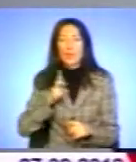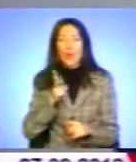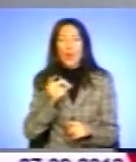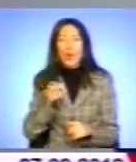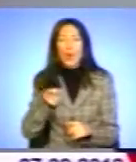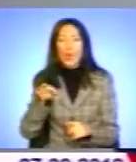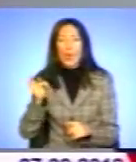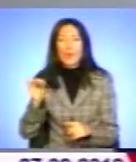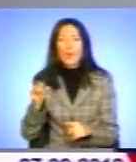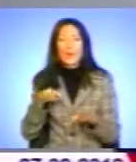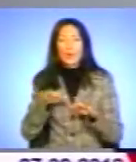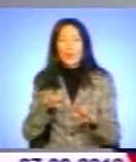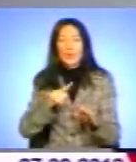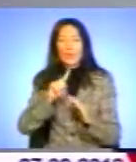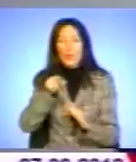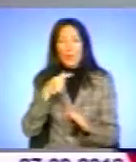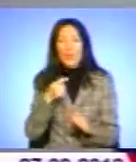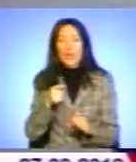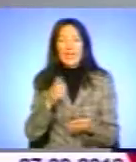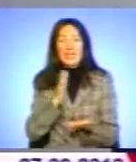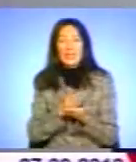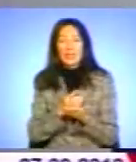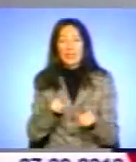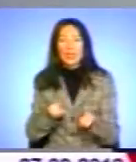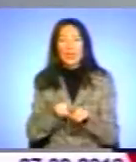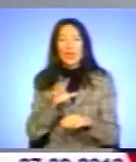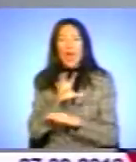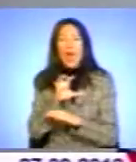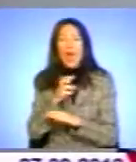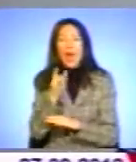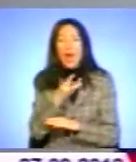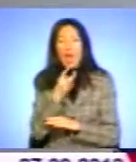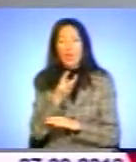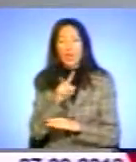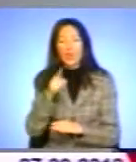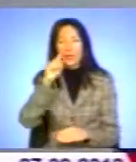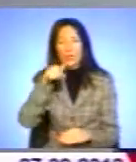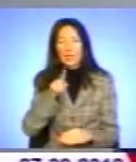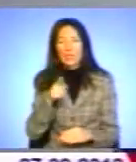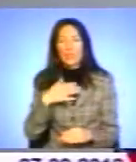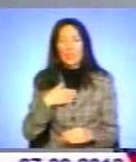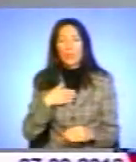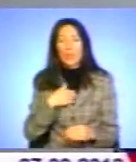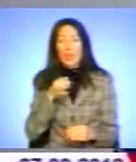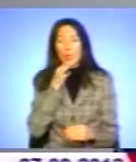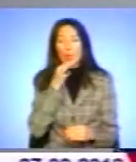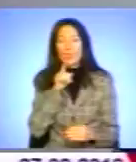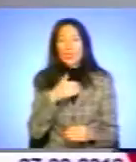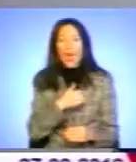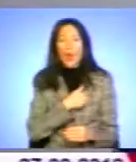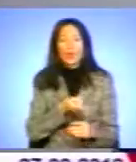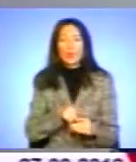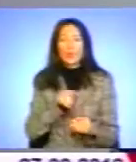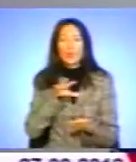От. Ну і, власне, він вимагає наявності такої камери. Але щоб знати, чи воно мені взагалі подобається, чи я хочу цим